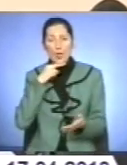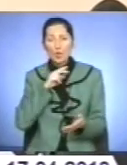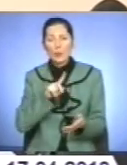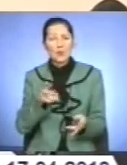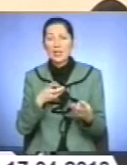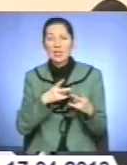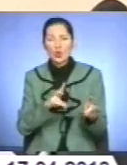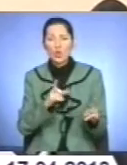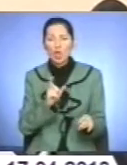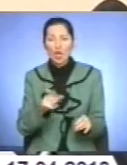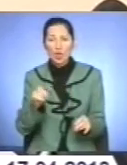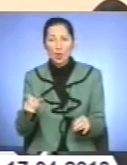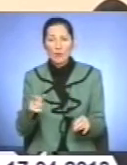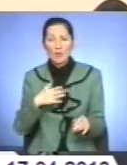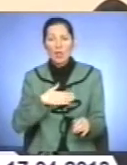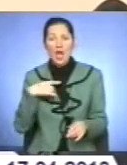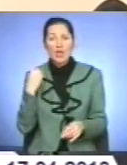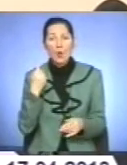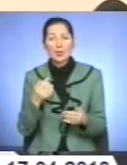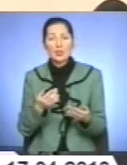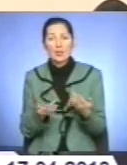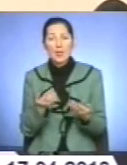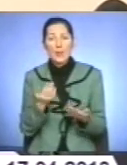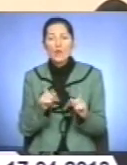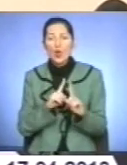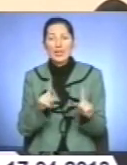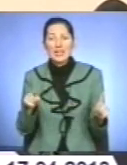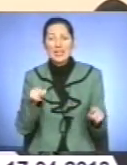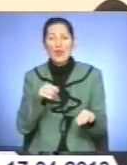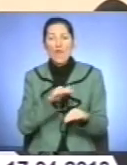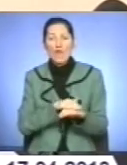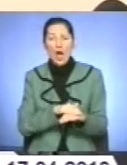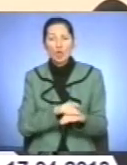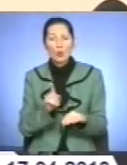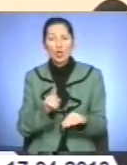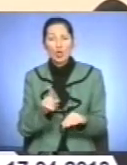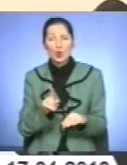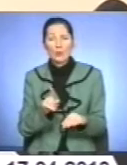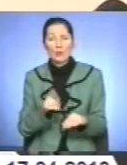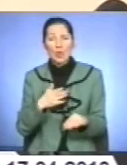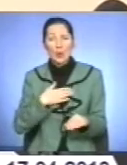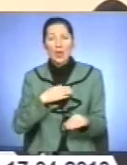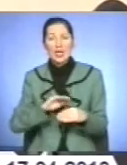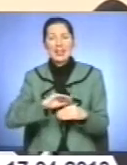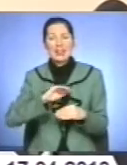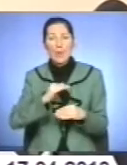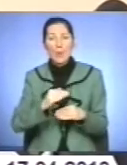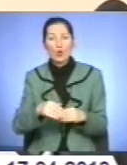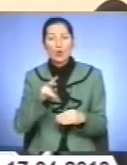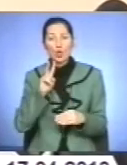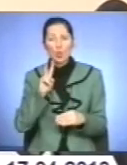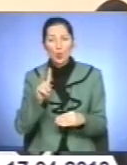нашкодити людям. Наша область, мабуть, унікальна ще й тим фактом, що ми на порозі